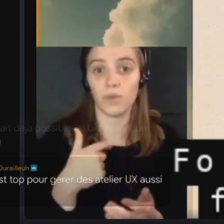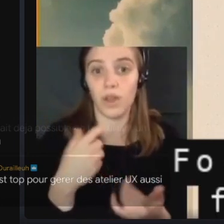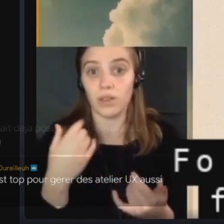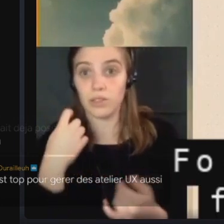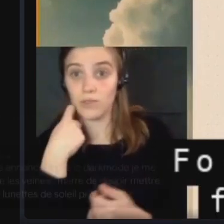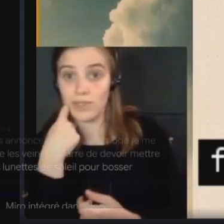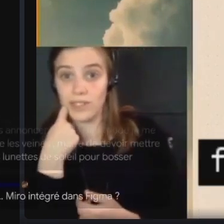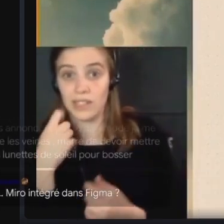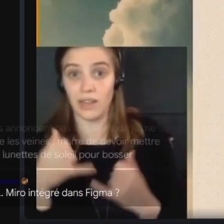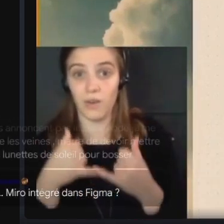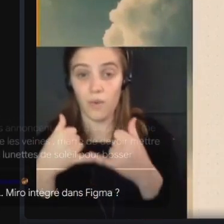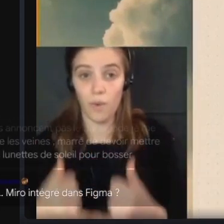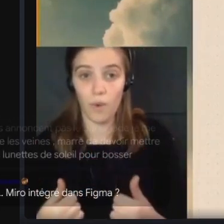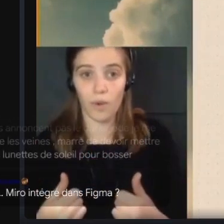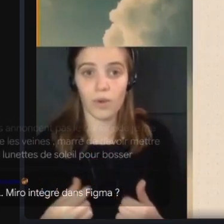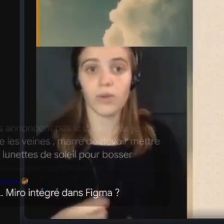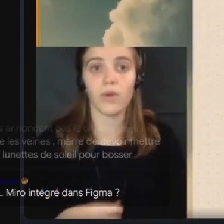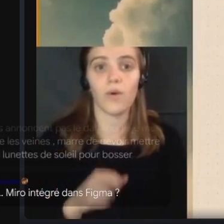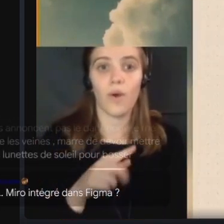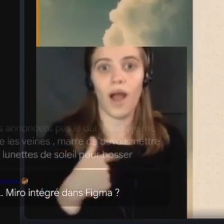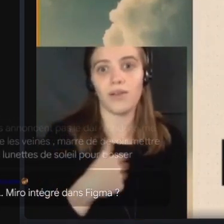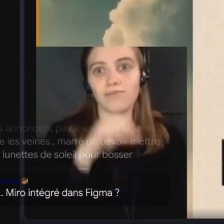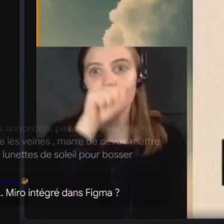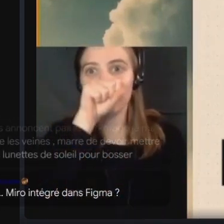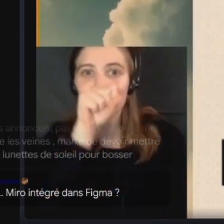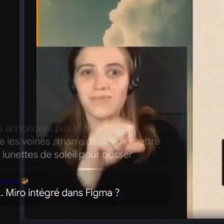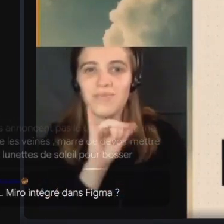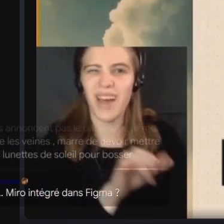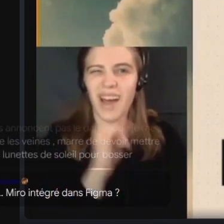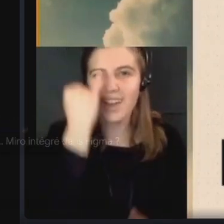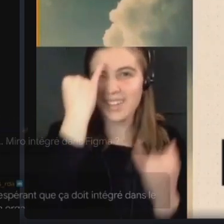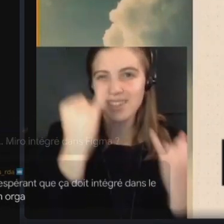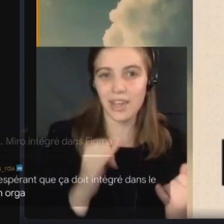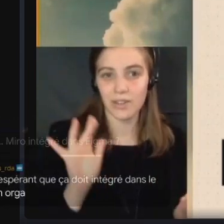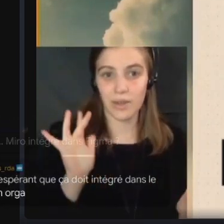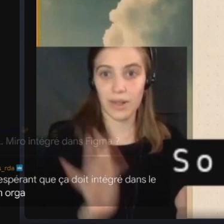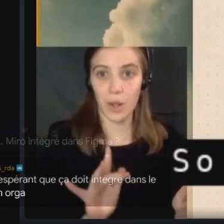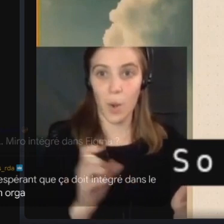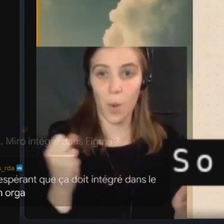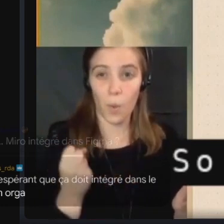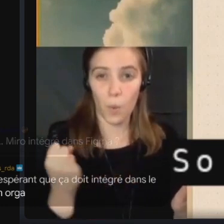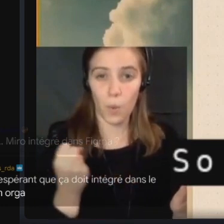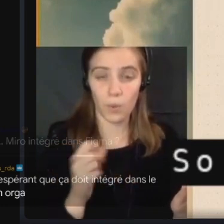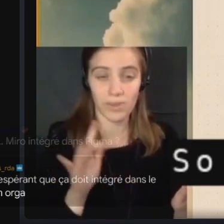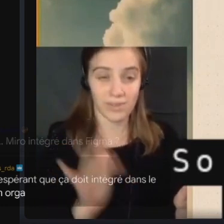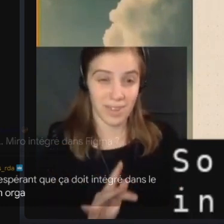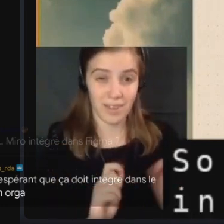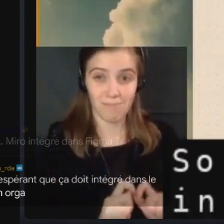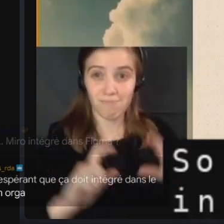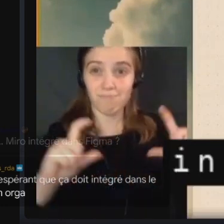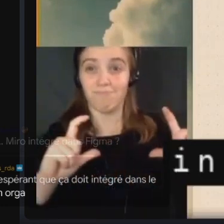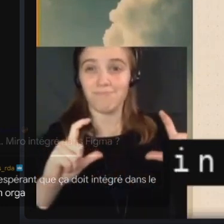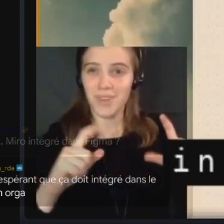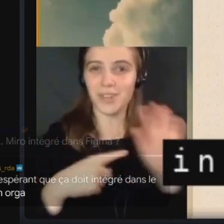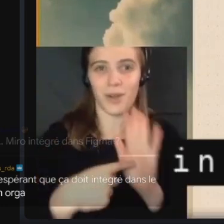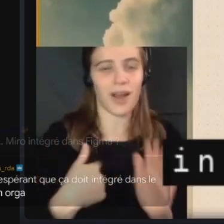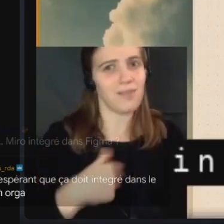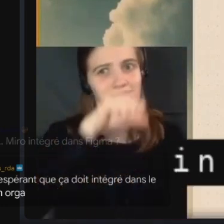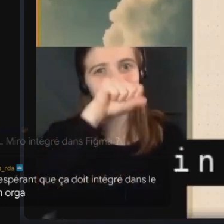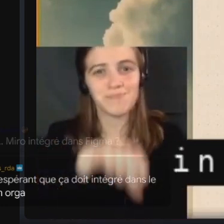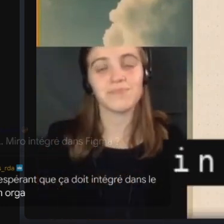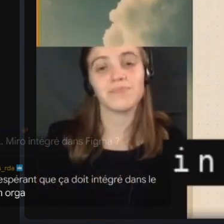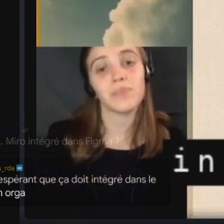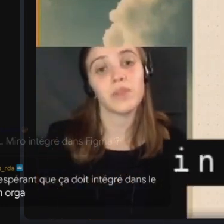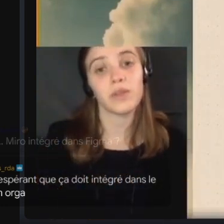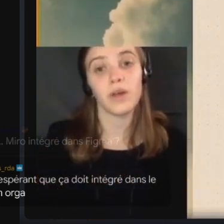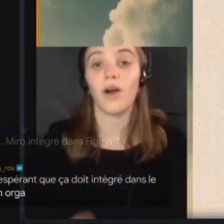eux. I really like this idea, so I'm going to click and hold. C'est bon, ils auront les UX avec eux. Show how much I like it. Addition to stamp.